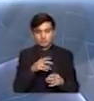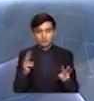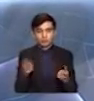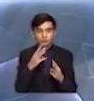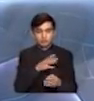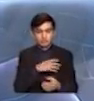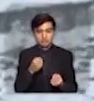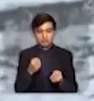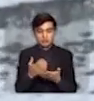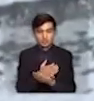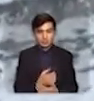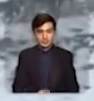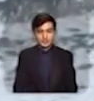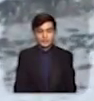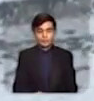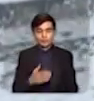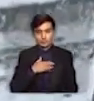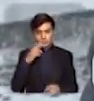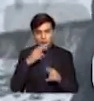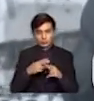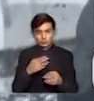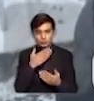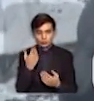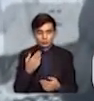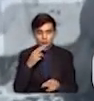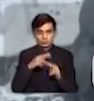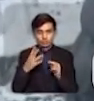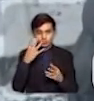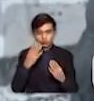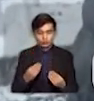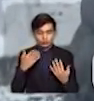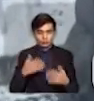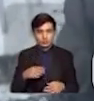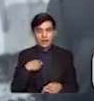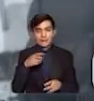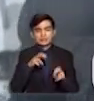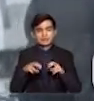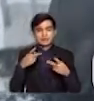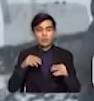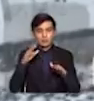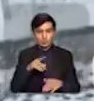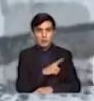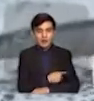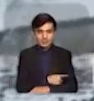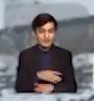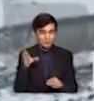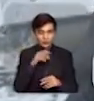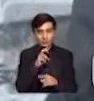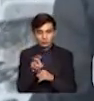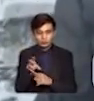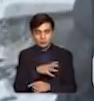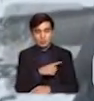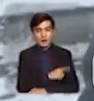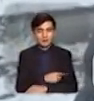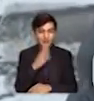табылыпты. Бауырымыз әлі жоқ, бүгін төртінші күн өтті. Қай жерлерден іздедіңіздер? Больница бәрін қарадыңыздар ма? Больницаны,